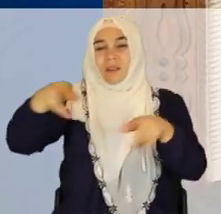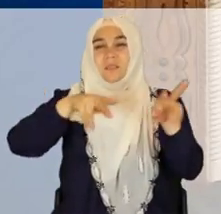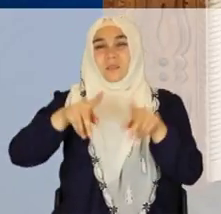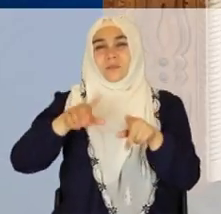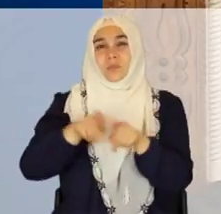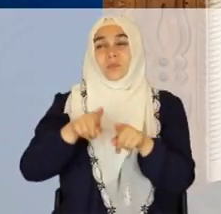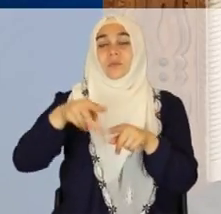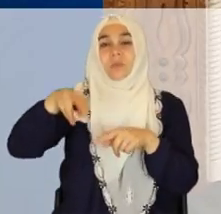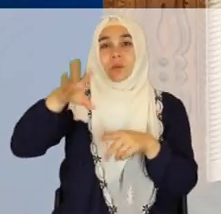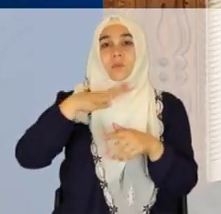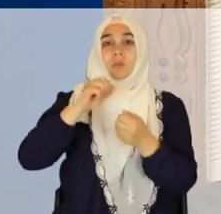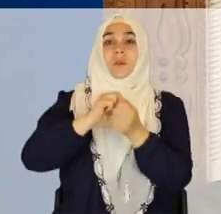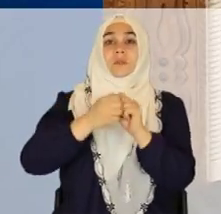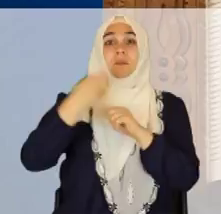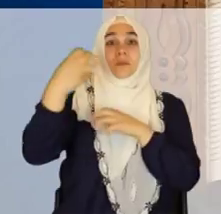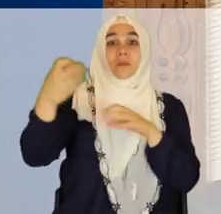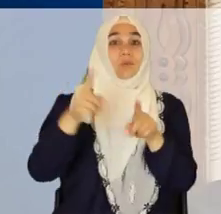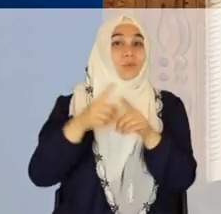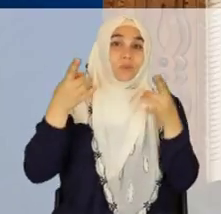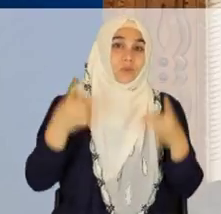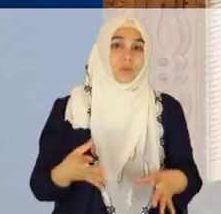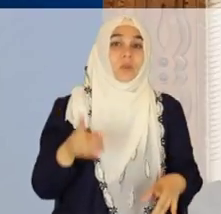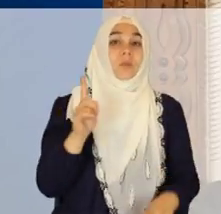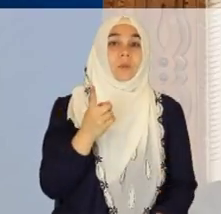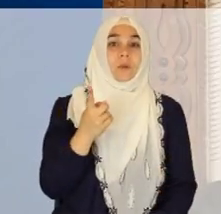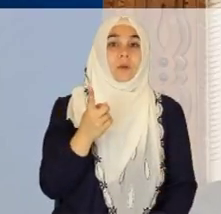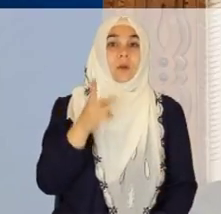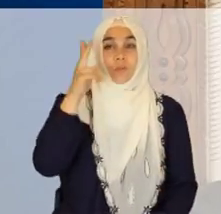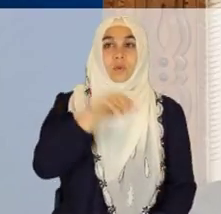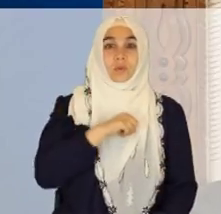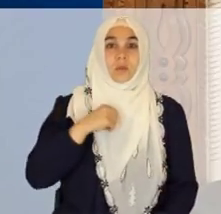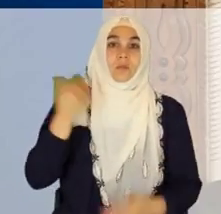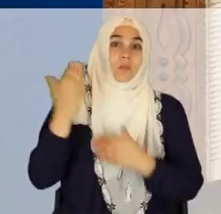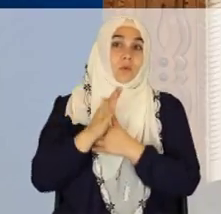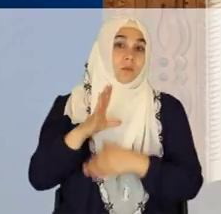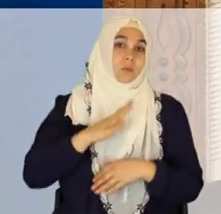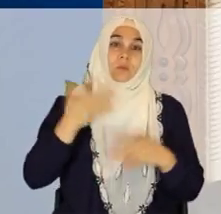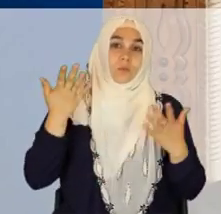qoladi, tosh otadi. Shu. Nima uchun? Alloh buyurgan uchun.